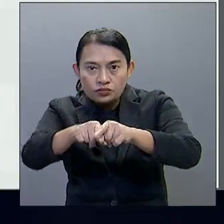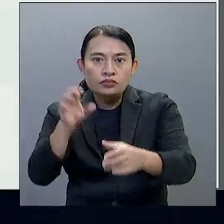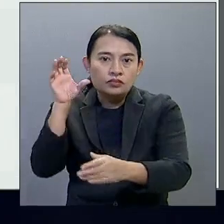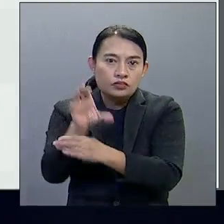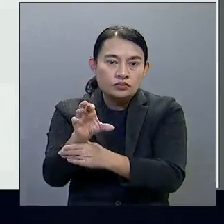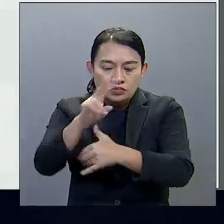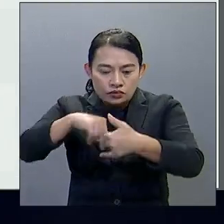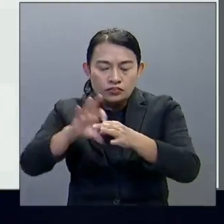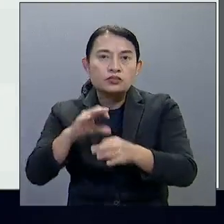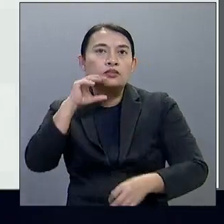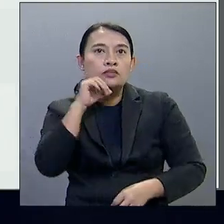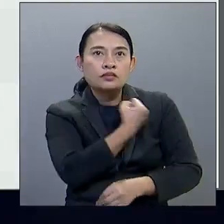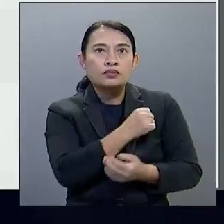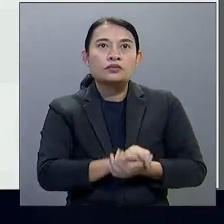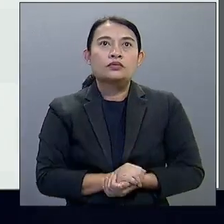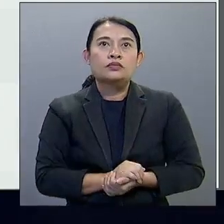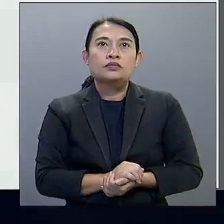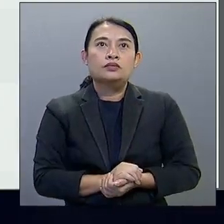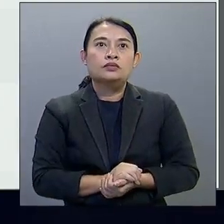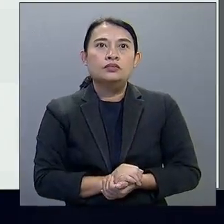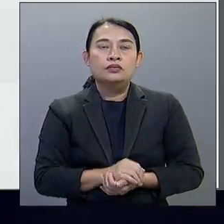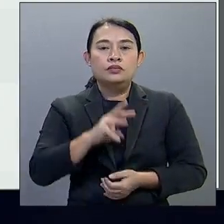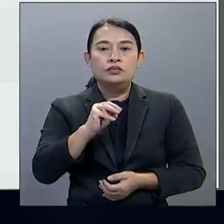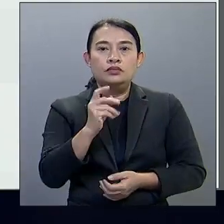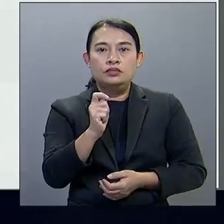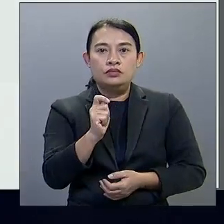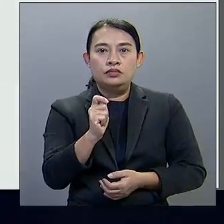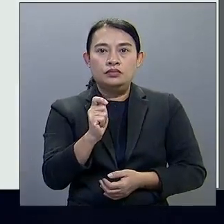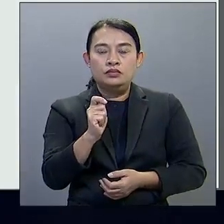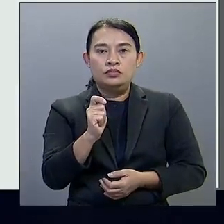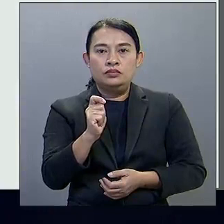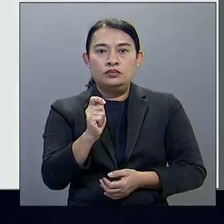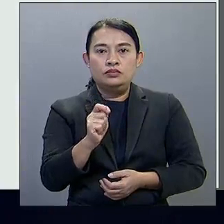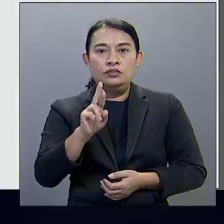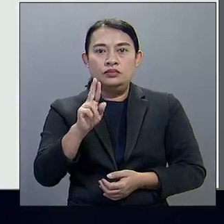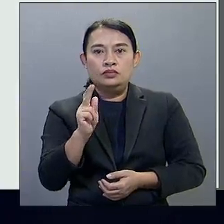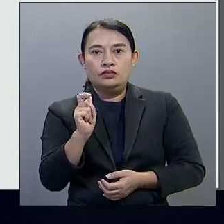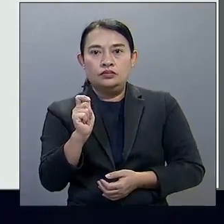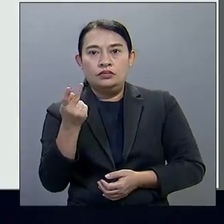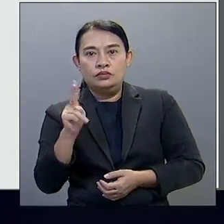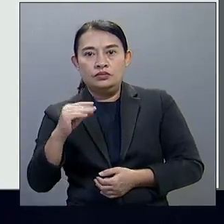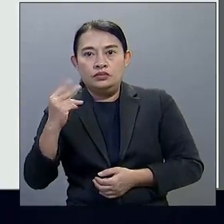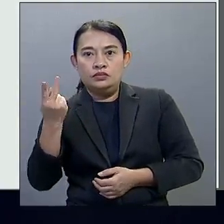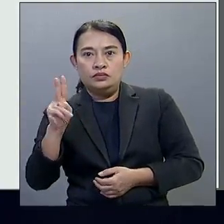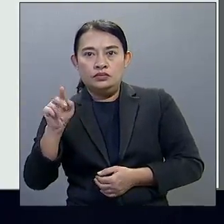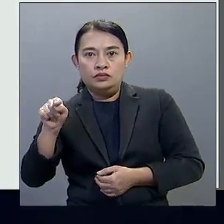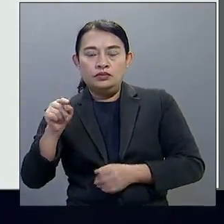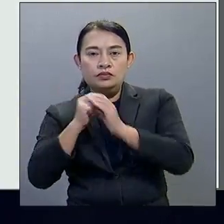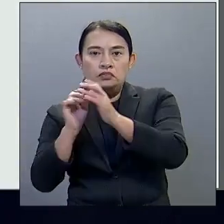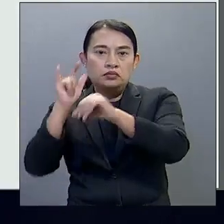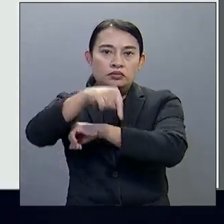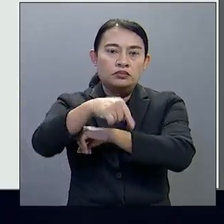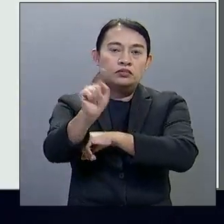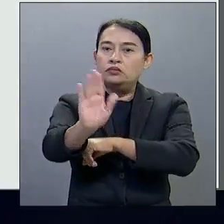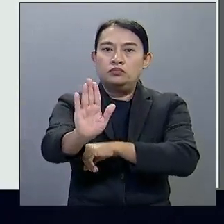ก็จะมีไต้หวันแต่โมร็อกโกนี่หนักสุดนะคะคือห้ามคนที่เดินทางออกจากจีนเข้าประเทศเลยค่ะ น่าสนใจอีกอย่